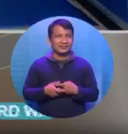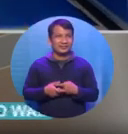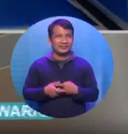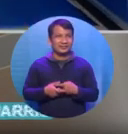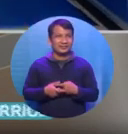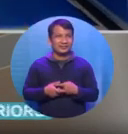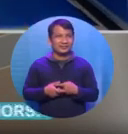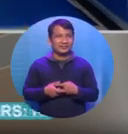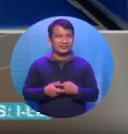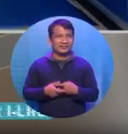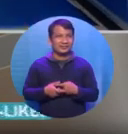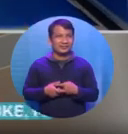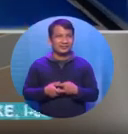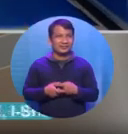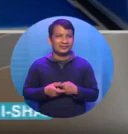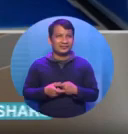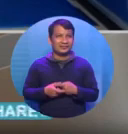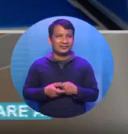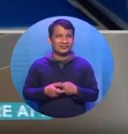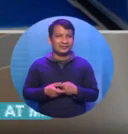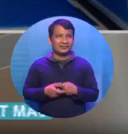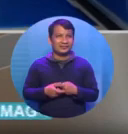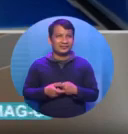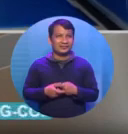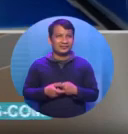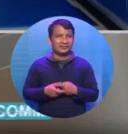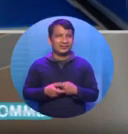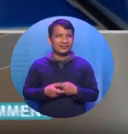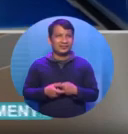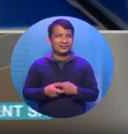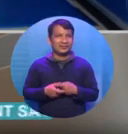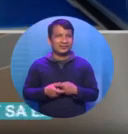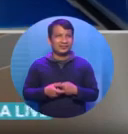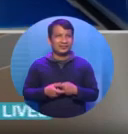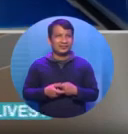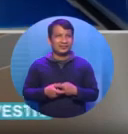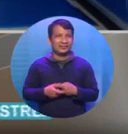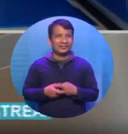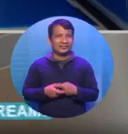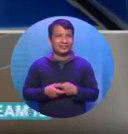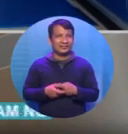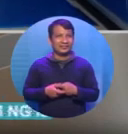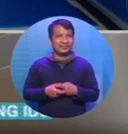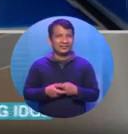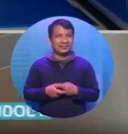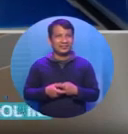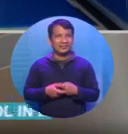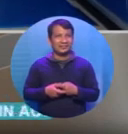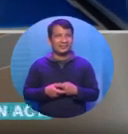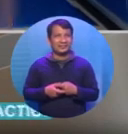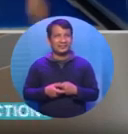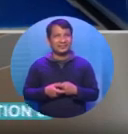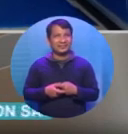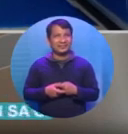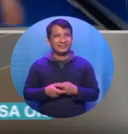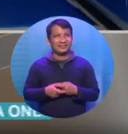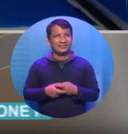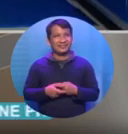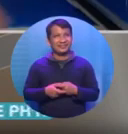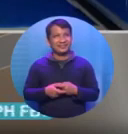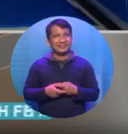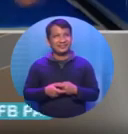Kakampinang na aati, ang lodi ko na aking isang mamalaki. Di ka